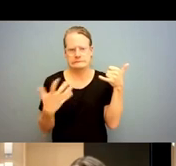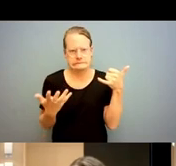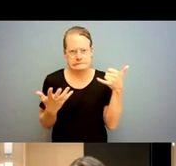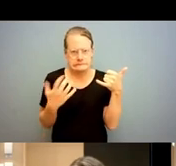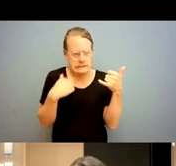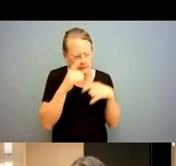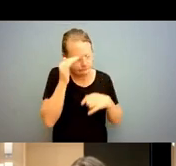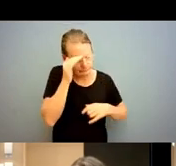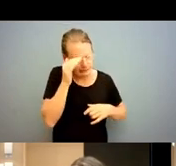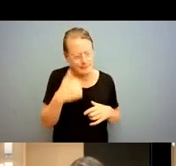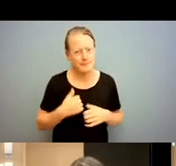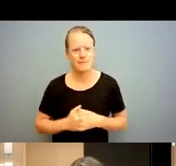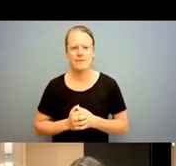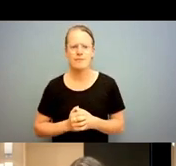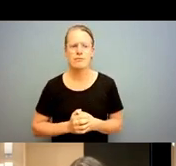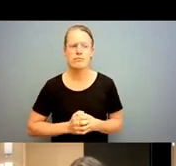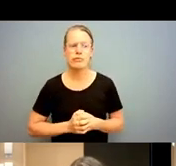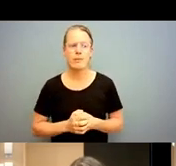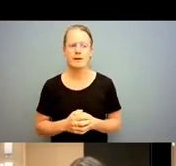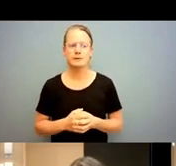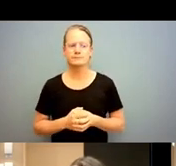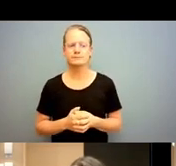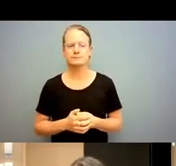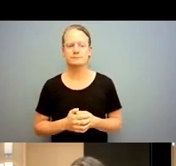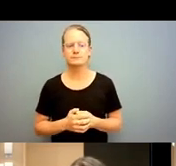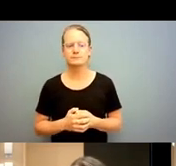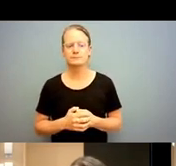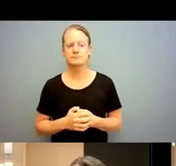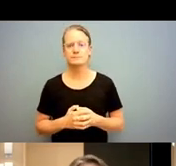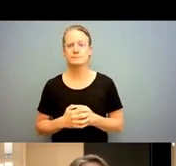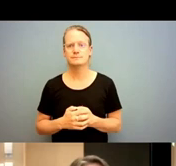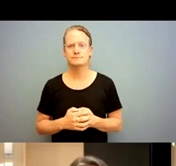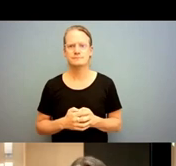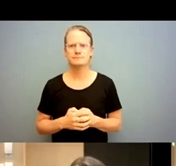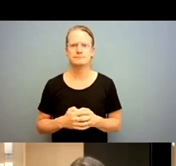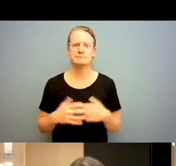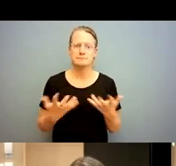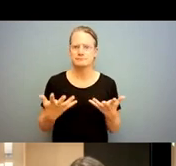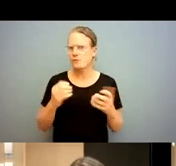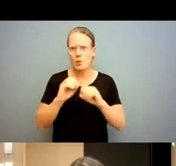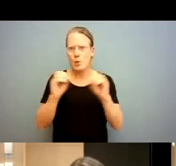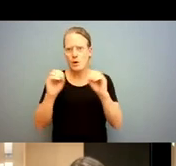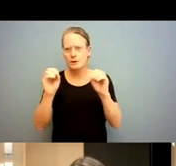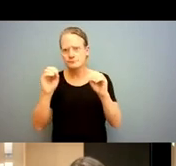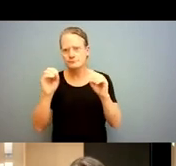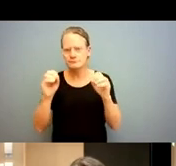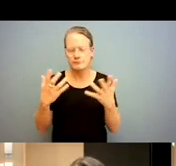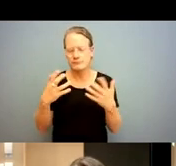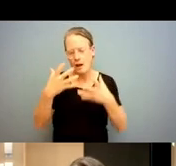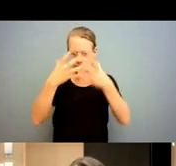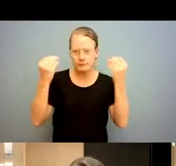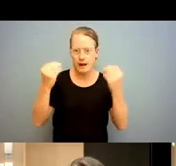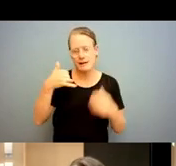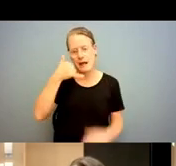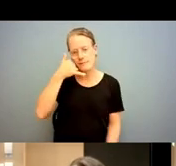Muhtumin munin muihte ahte mullan aitto puoraadan. Muslan nu käffe koihku ja läipemiellä. Äle